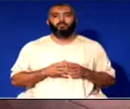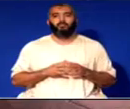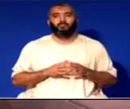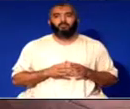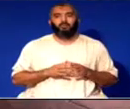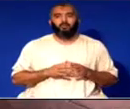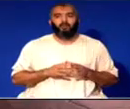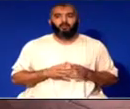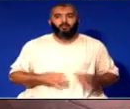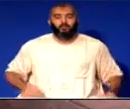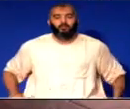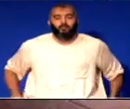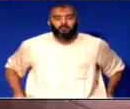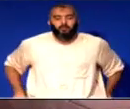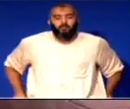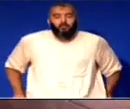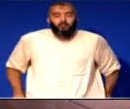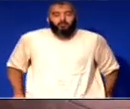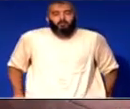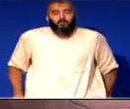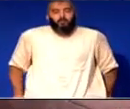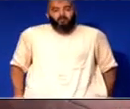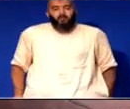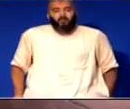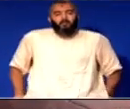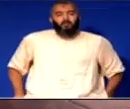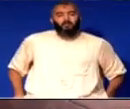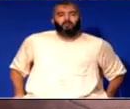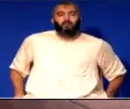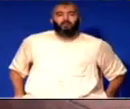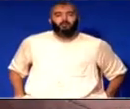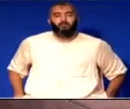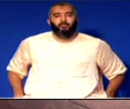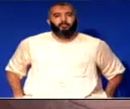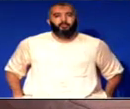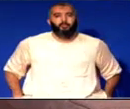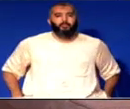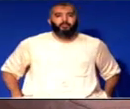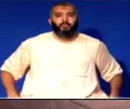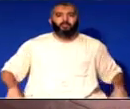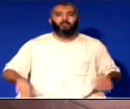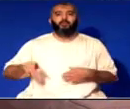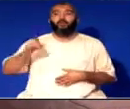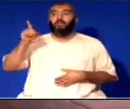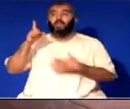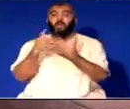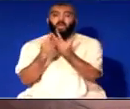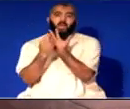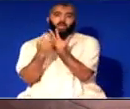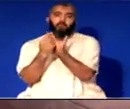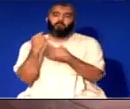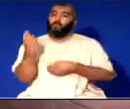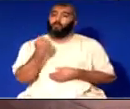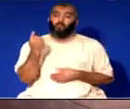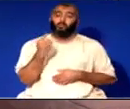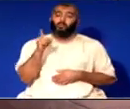شوف مهما كان يبقى هو الامام، ويبقى هذا الامام بما فيه ناقص ولا كامل ولا، ولكن انت دائما النبي